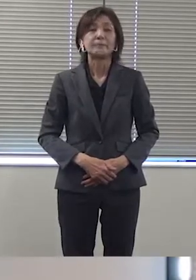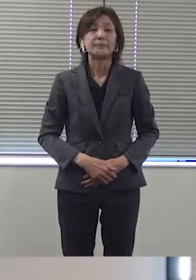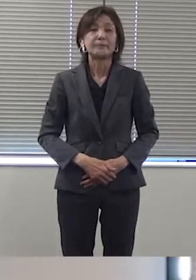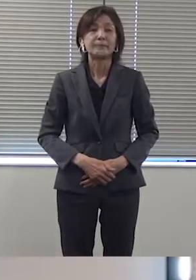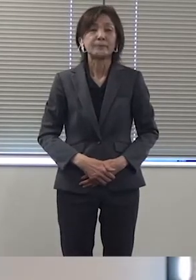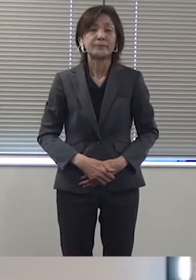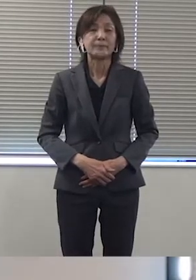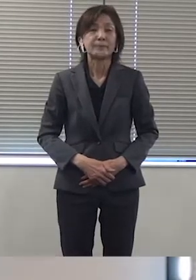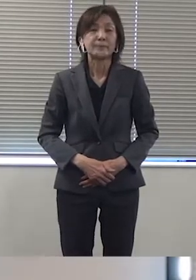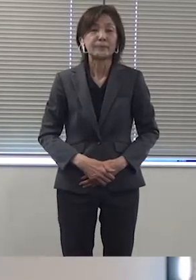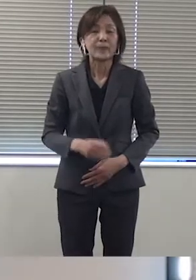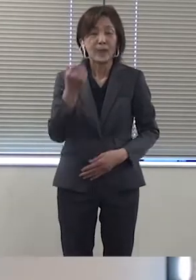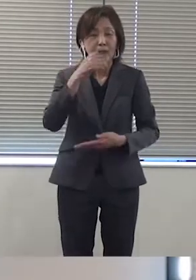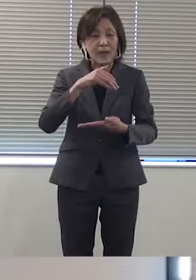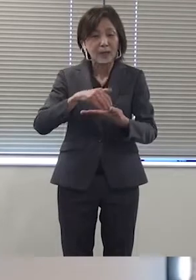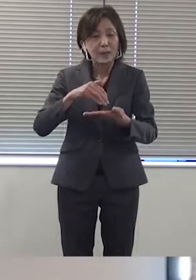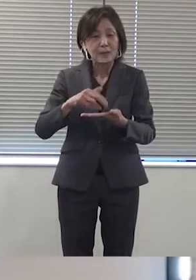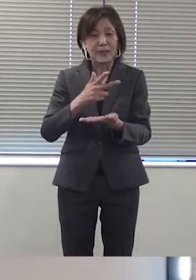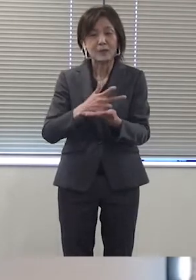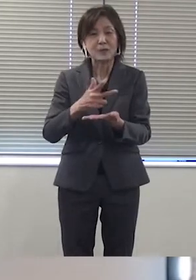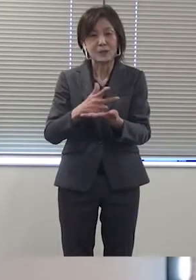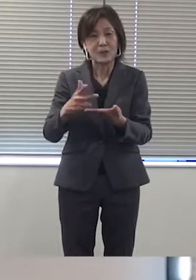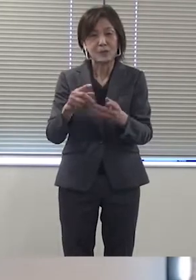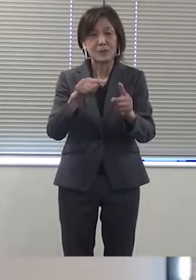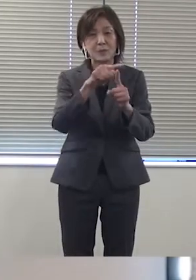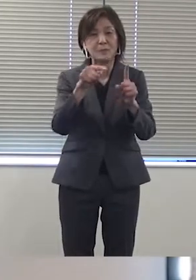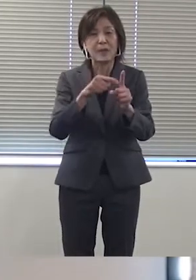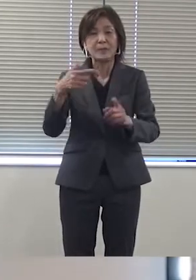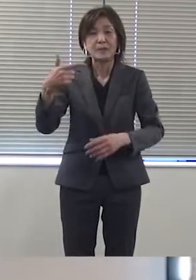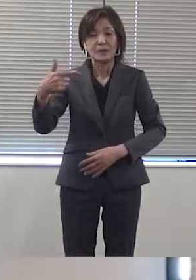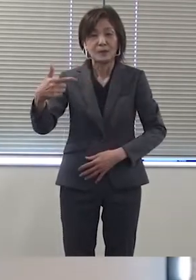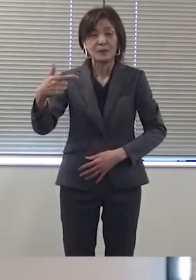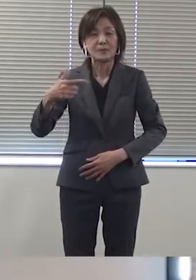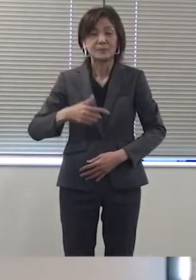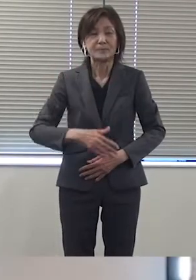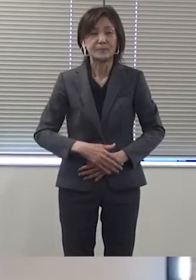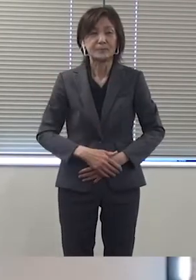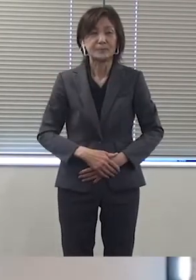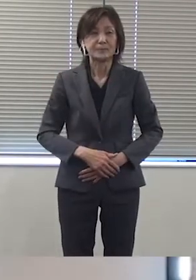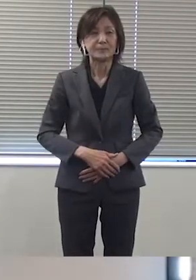料に戻っていただきまして、6ページでございますが、